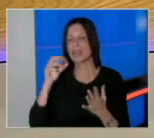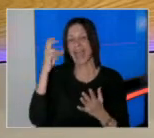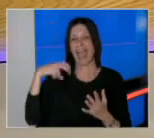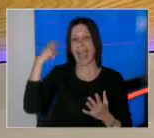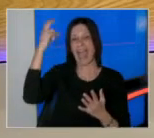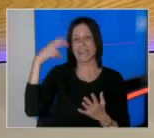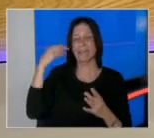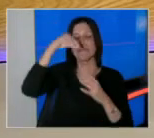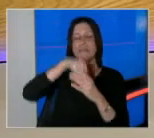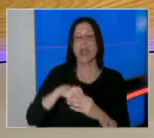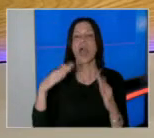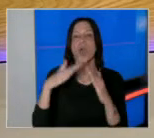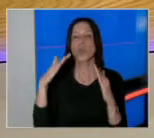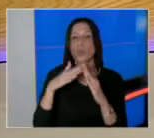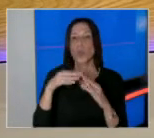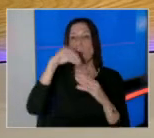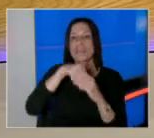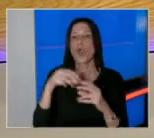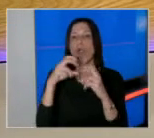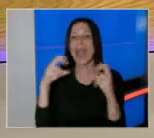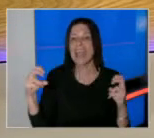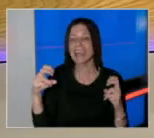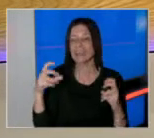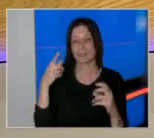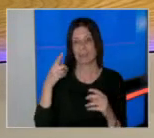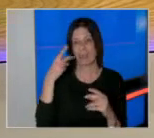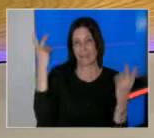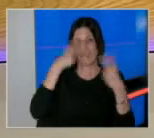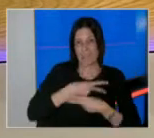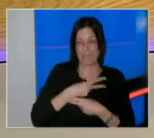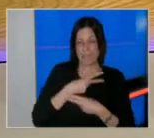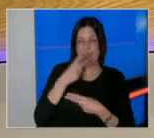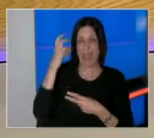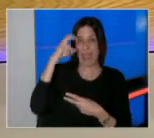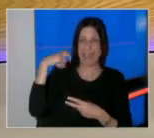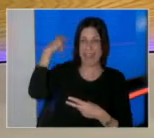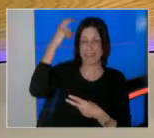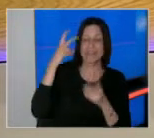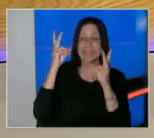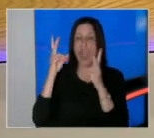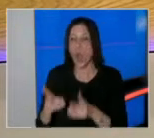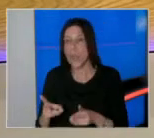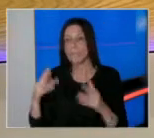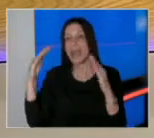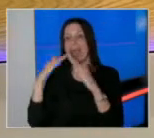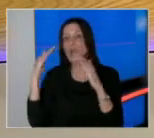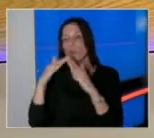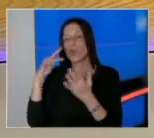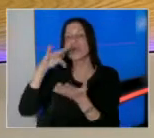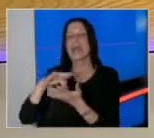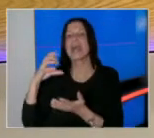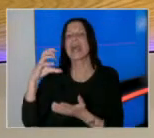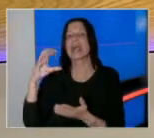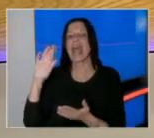בכלל להתגורר בה. אתם מבינים? ערבים עלולים להתגורר